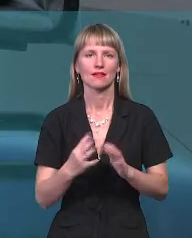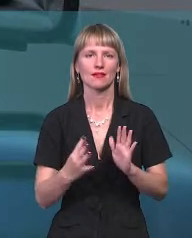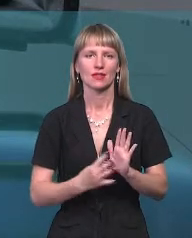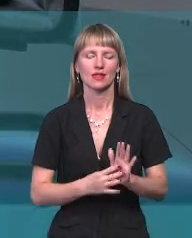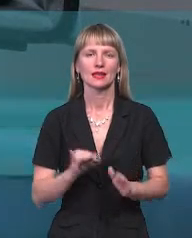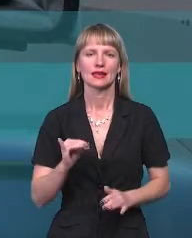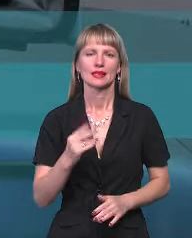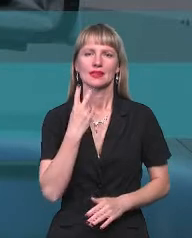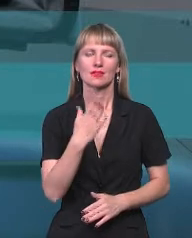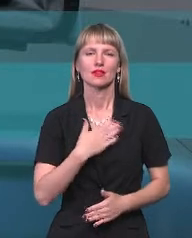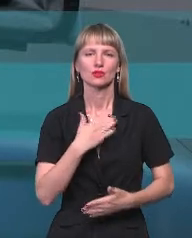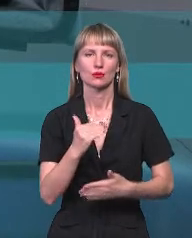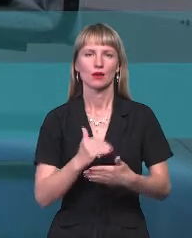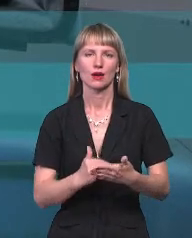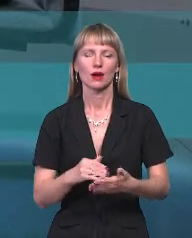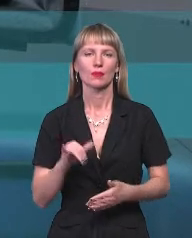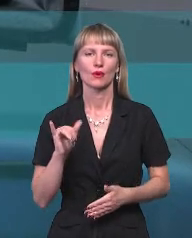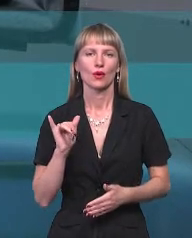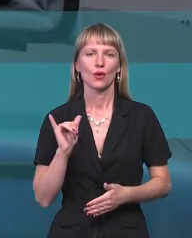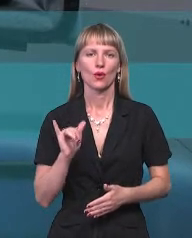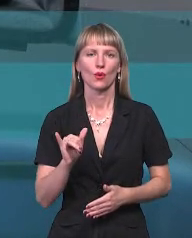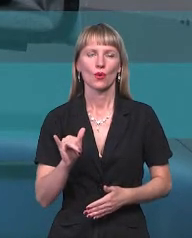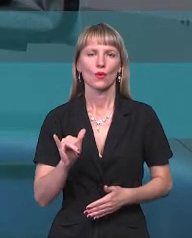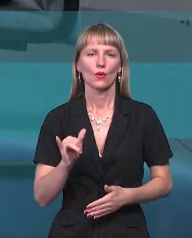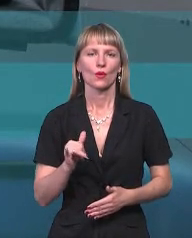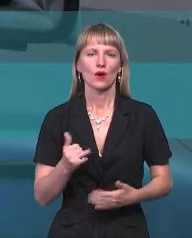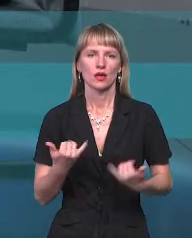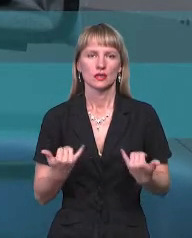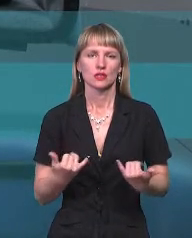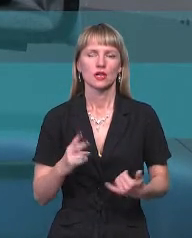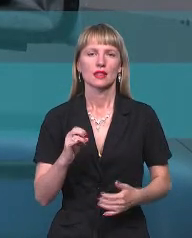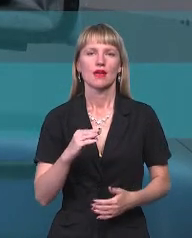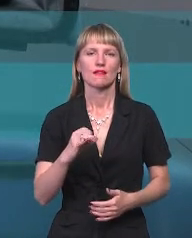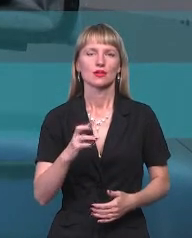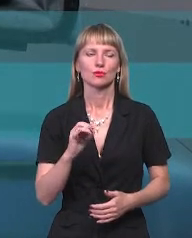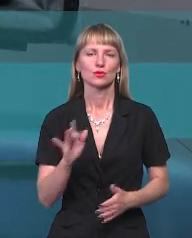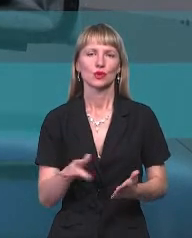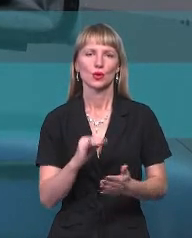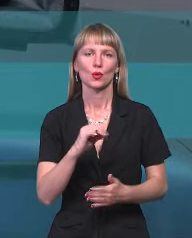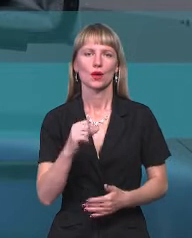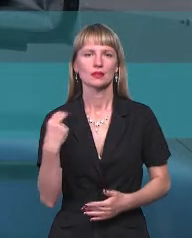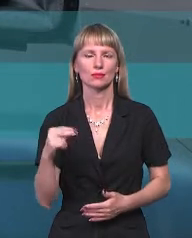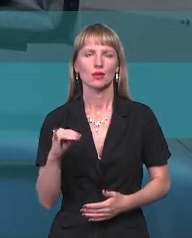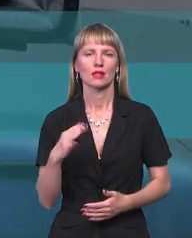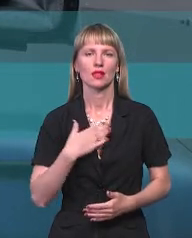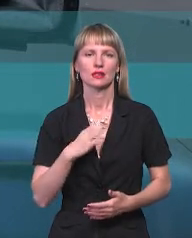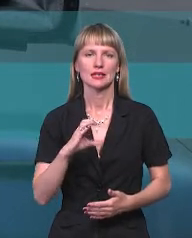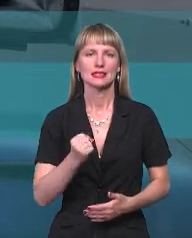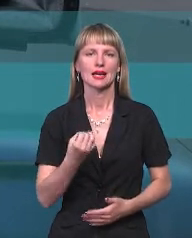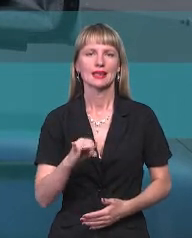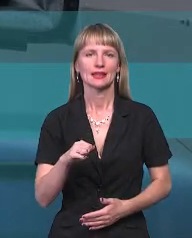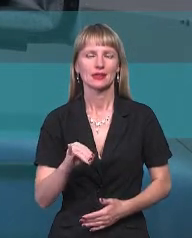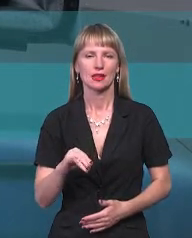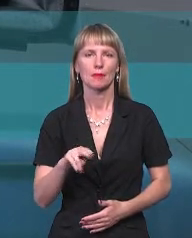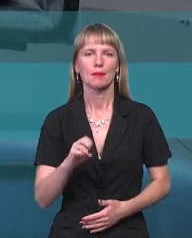239-02-19 і дивіться нашу програму наживо на фейсбук-сторінці ЮА Запоріжжя і на нашому сайті.